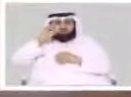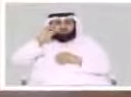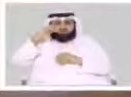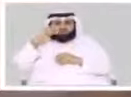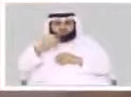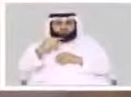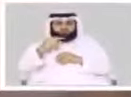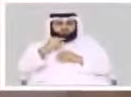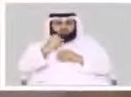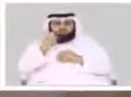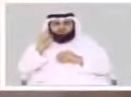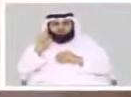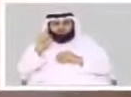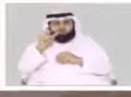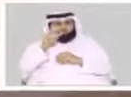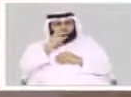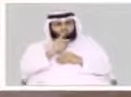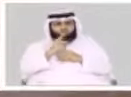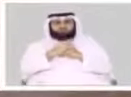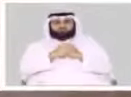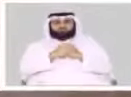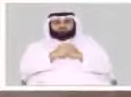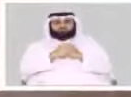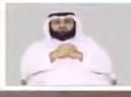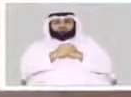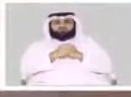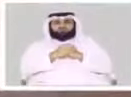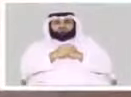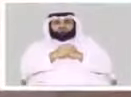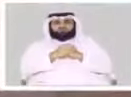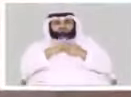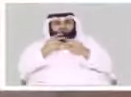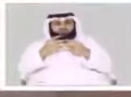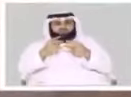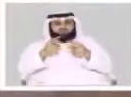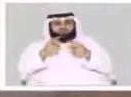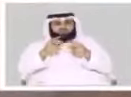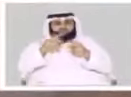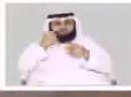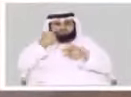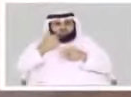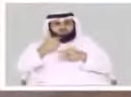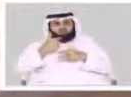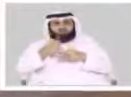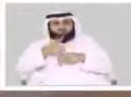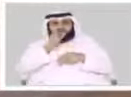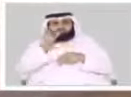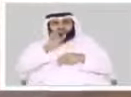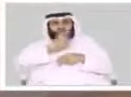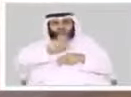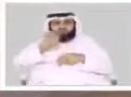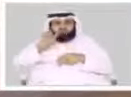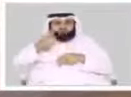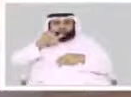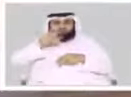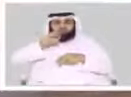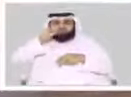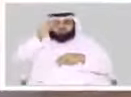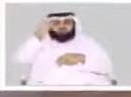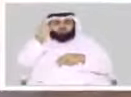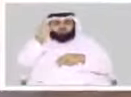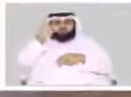في ظهر آدم أو العهد الذي حدث الآن بسبب قولك أشهد لا إله إلا الله وأشهد أن